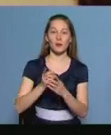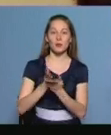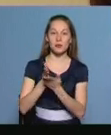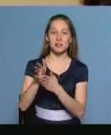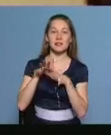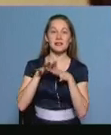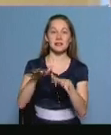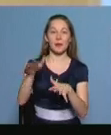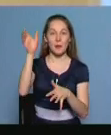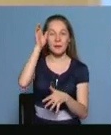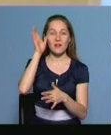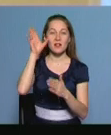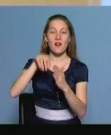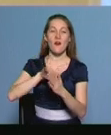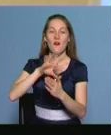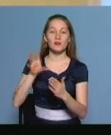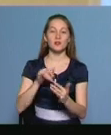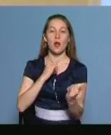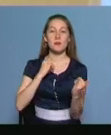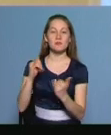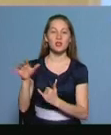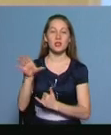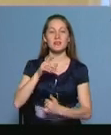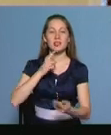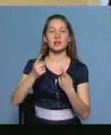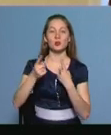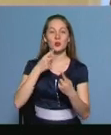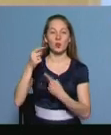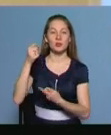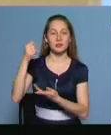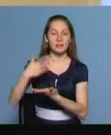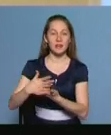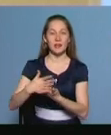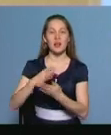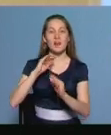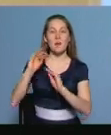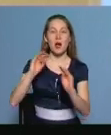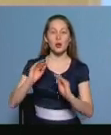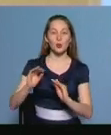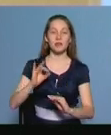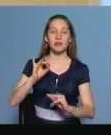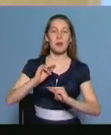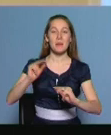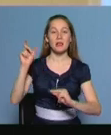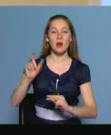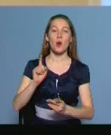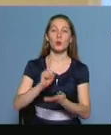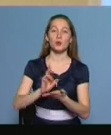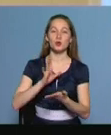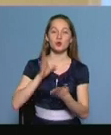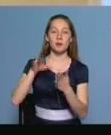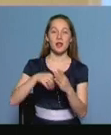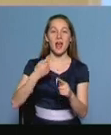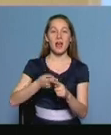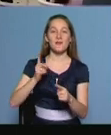Оно включает в себя все. И обеспечение работы консультационных пунктов, и оборудование. И, конечно, педагог должен в этой новой